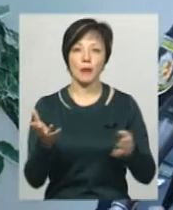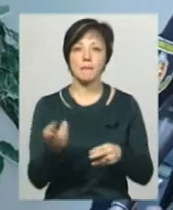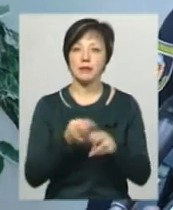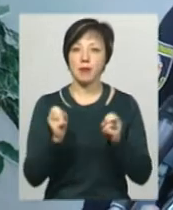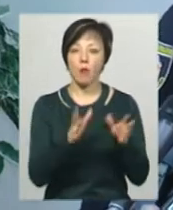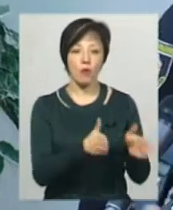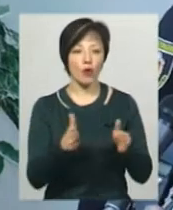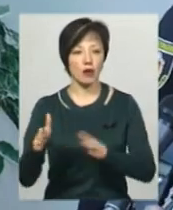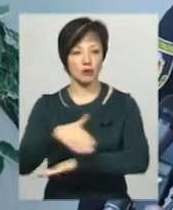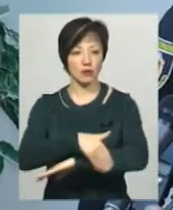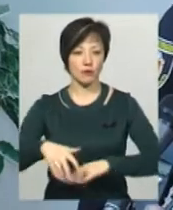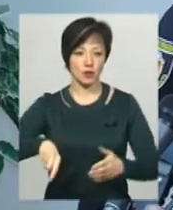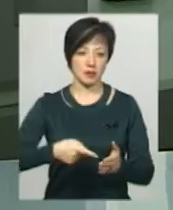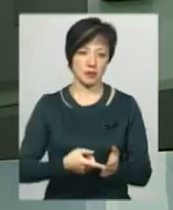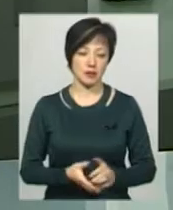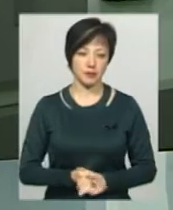порядок на вулицях міста.